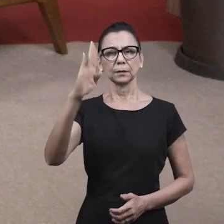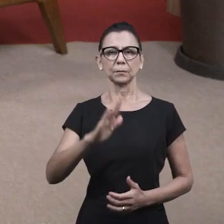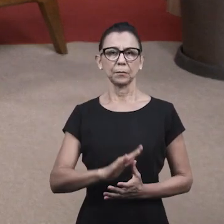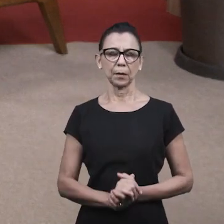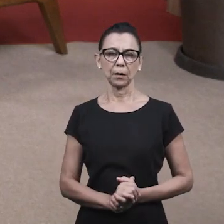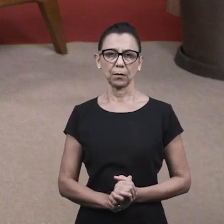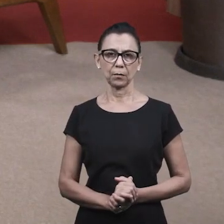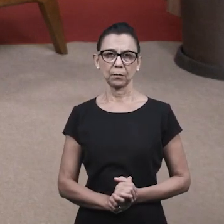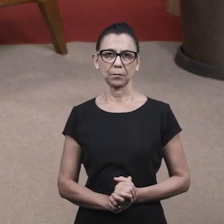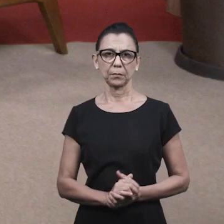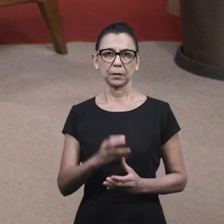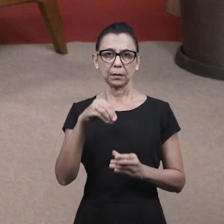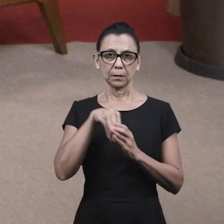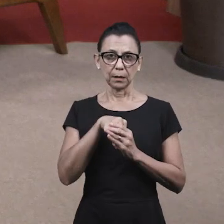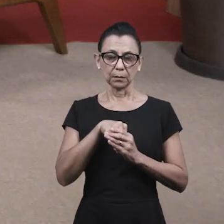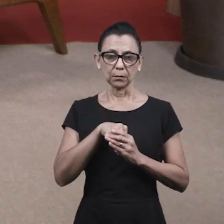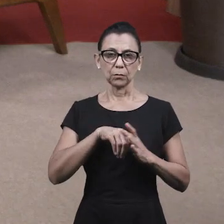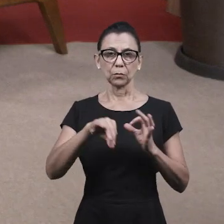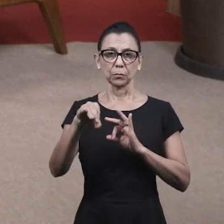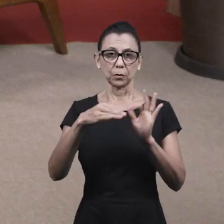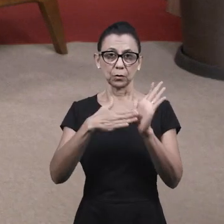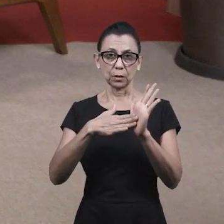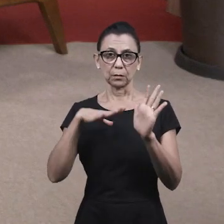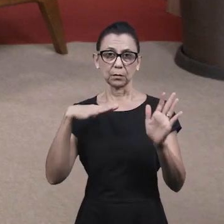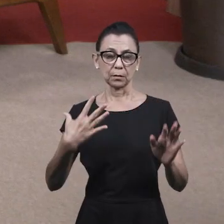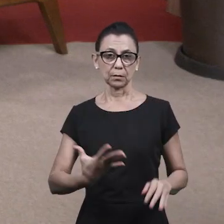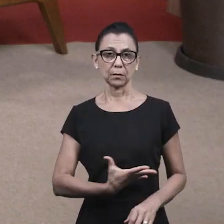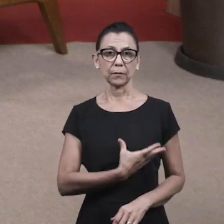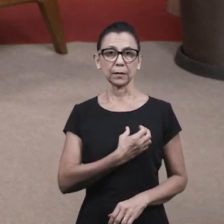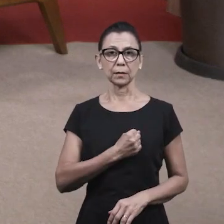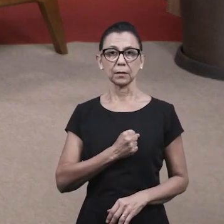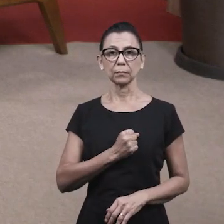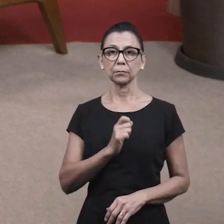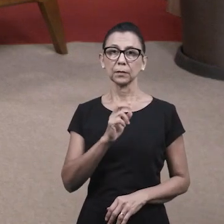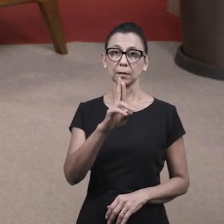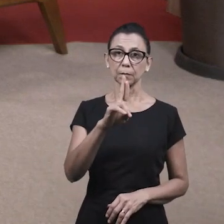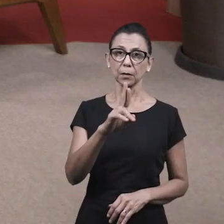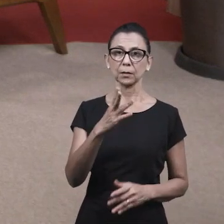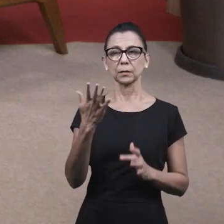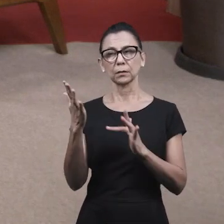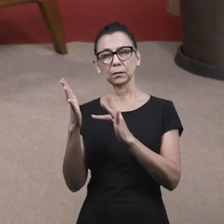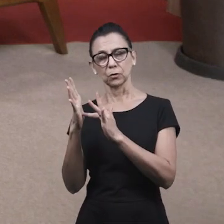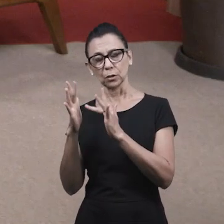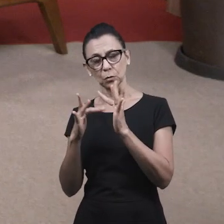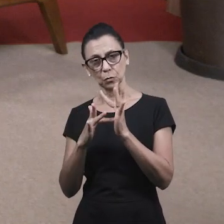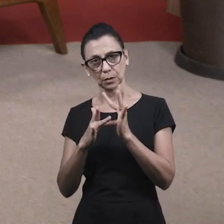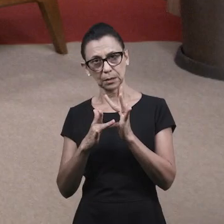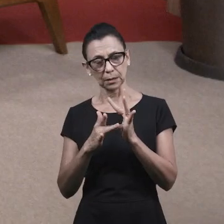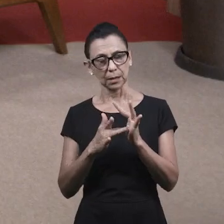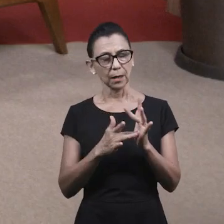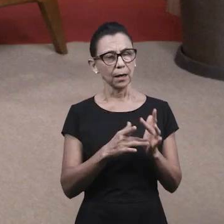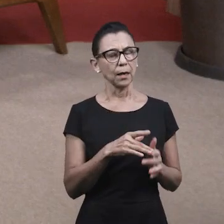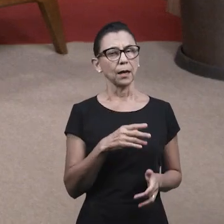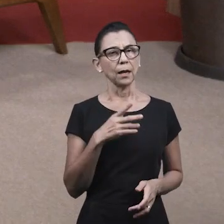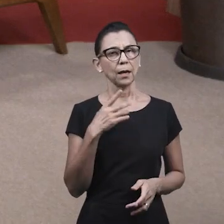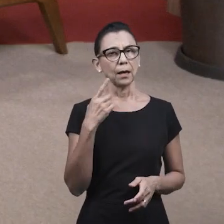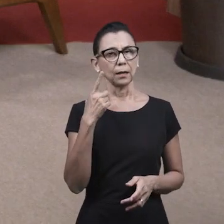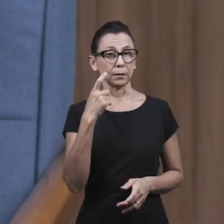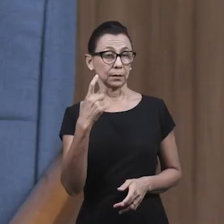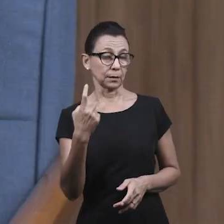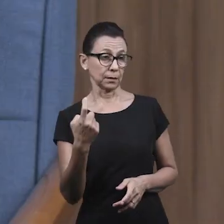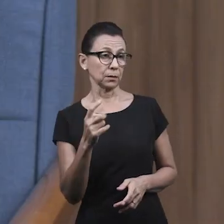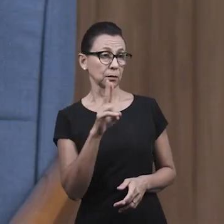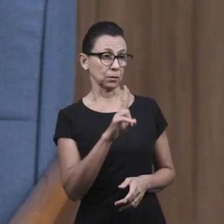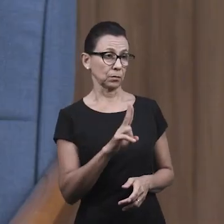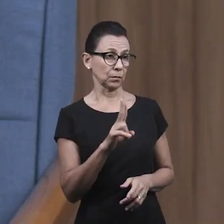la figure centrale dans le projet du salut est le Seigneur Jésus. Il est intéressant